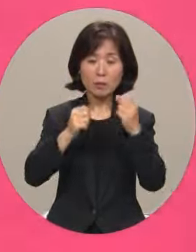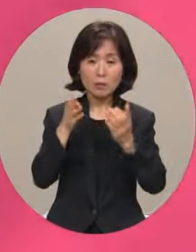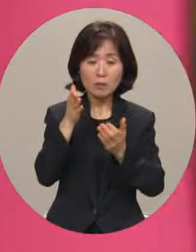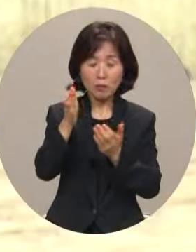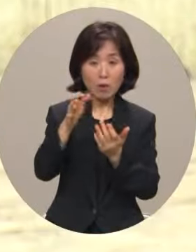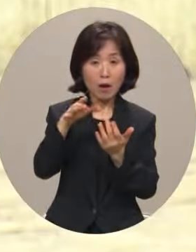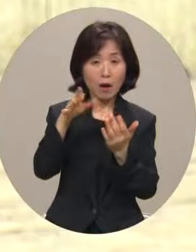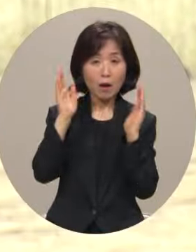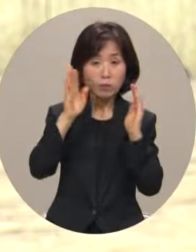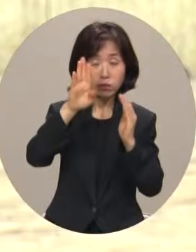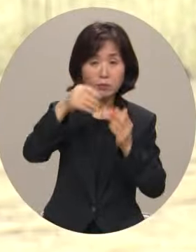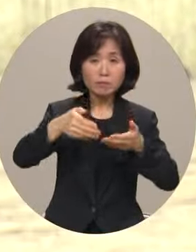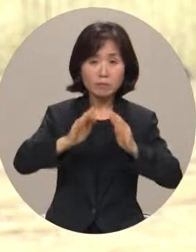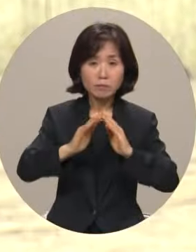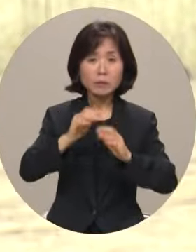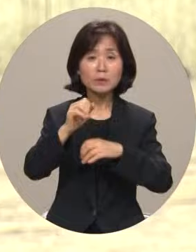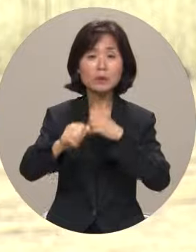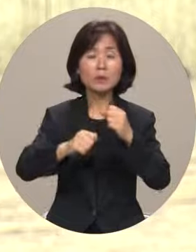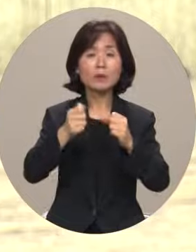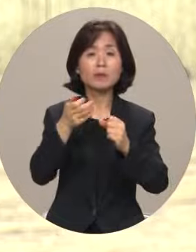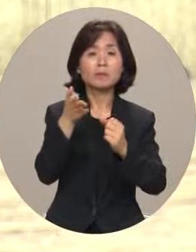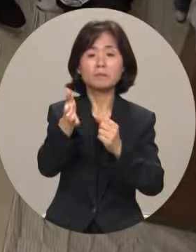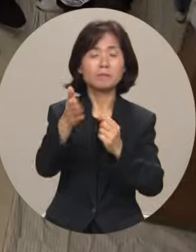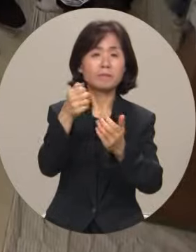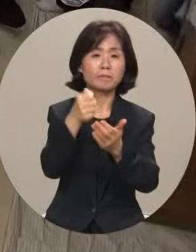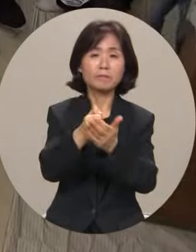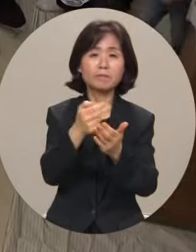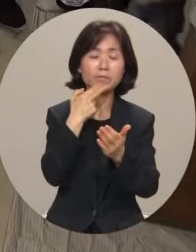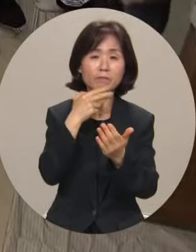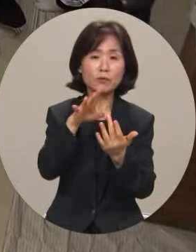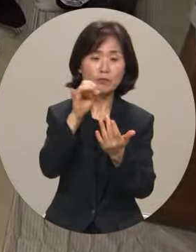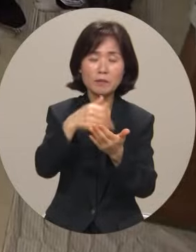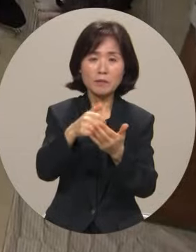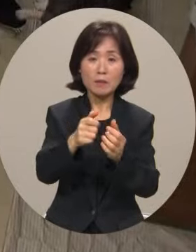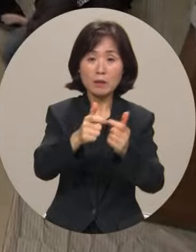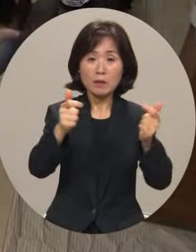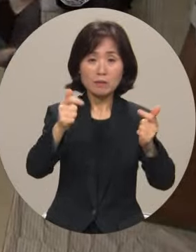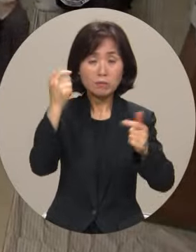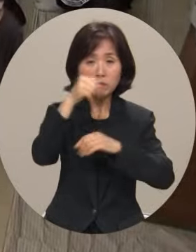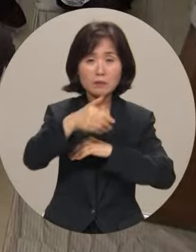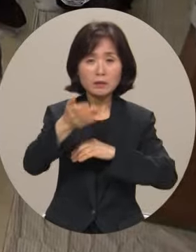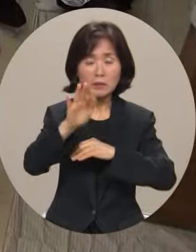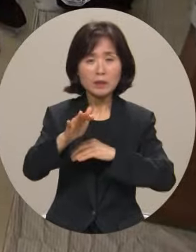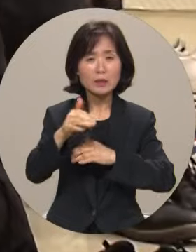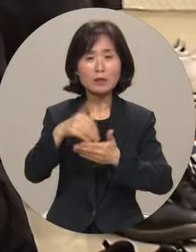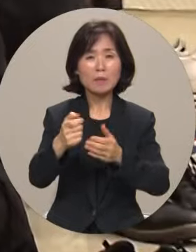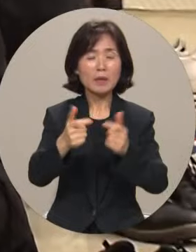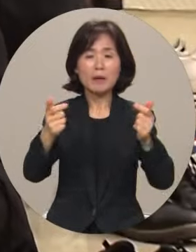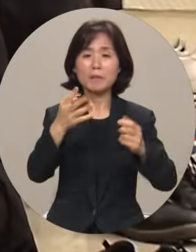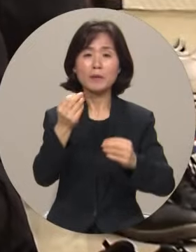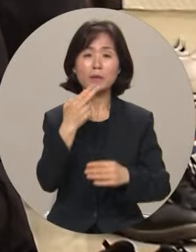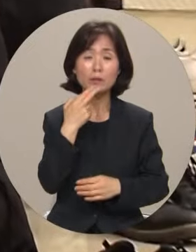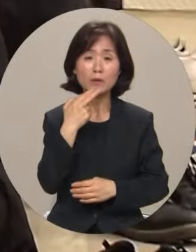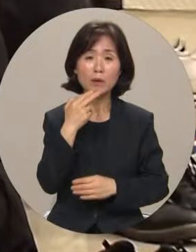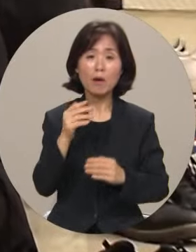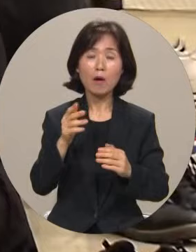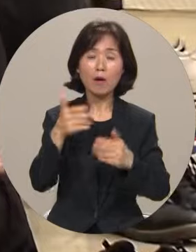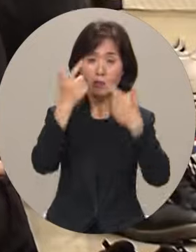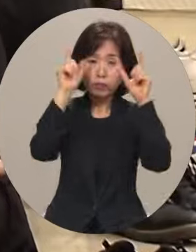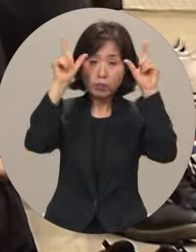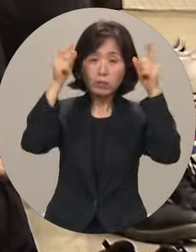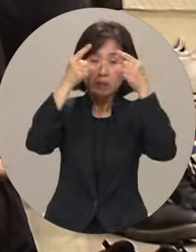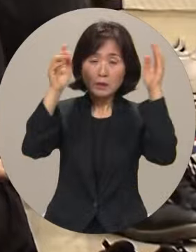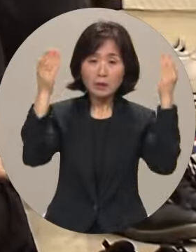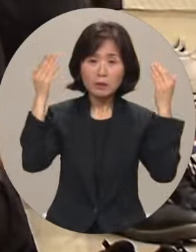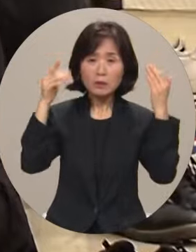확대하겠다고 했으나 훨씬 미치지 못했습니다 이미 건국대 등에서도 학생들이 자유전공 학부 신설을 위한 학과